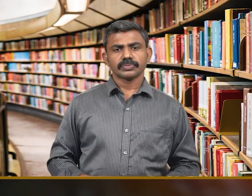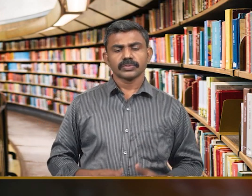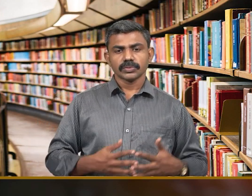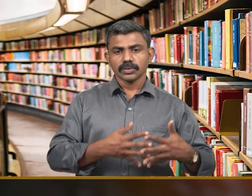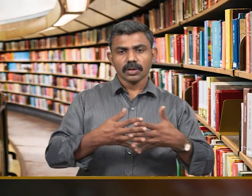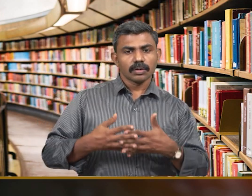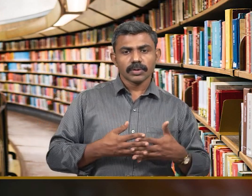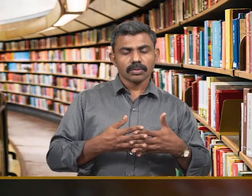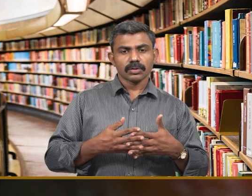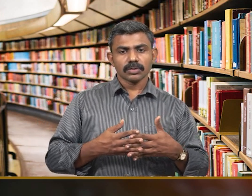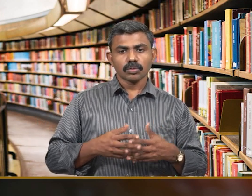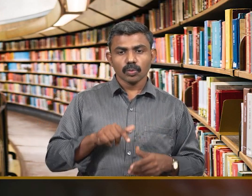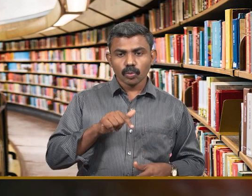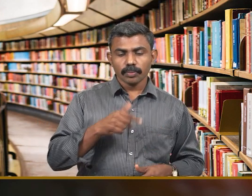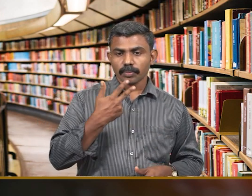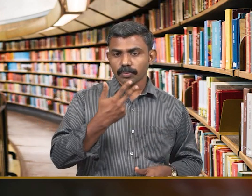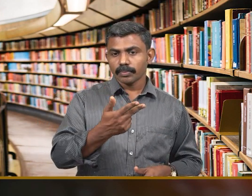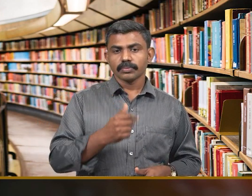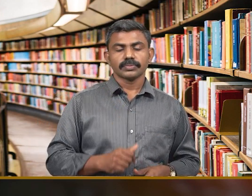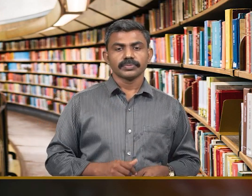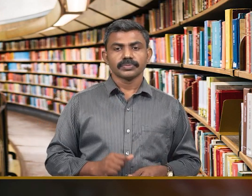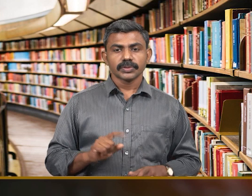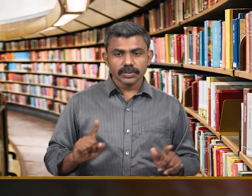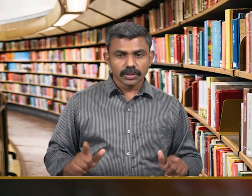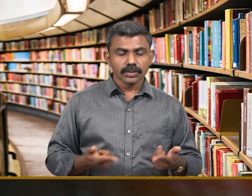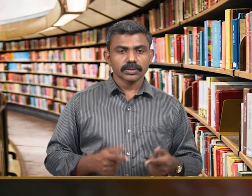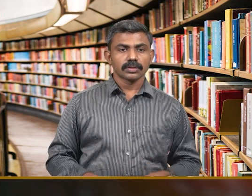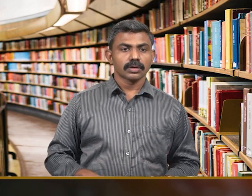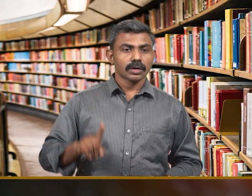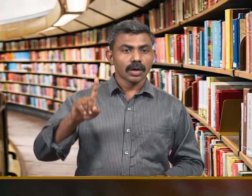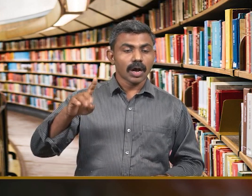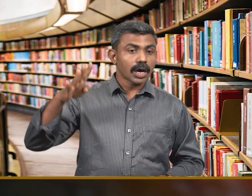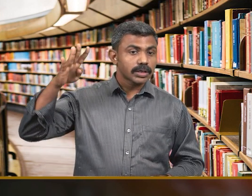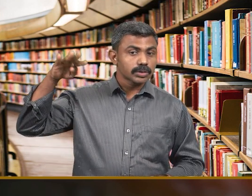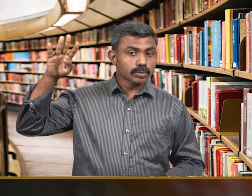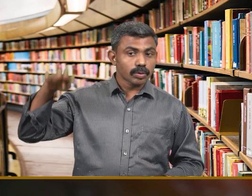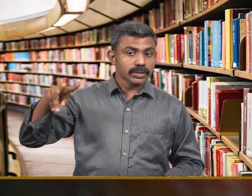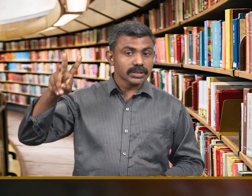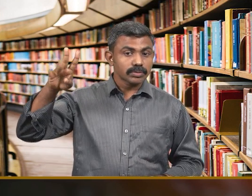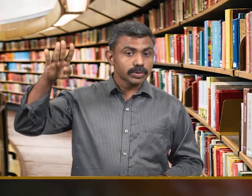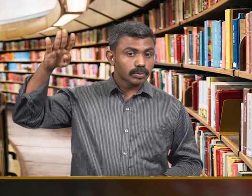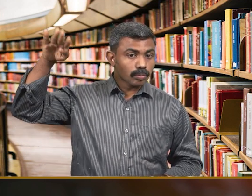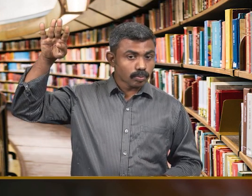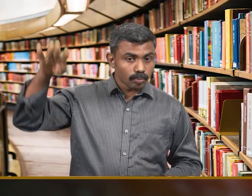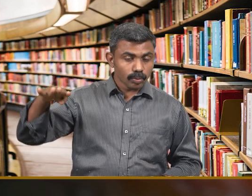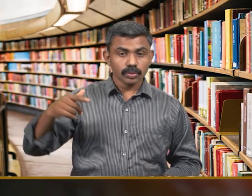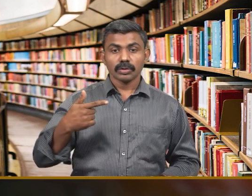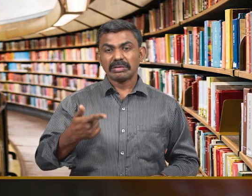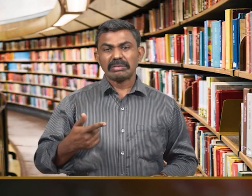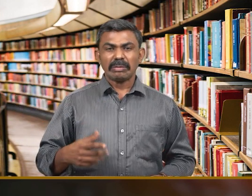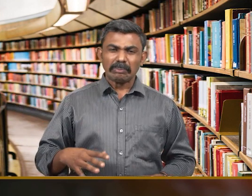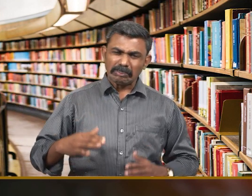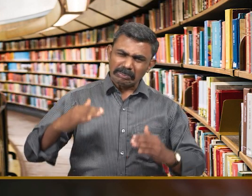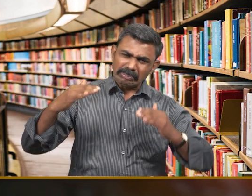அமெரிக்காவில் பாதித்தது. குறிப்பாக பார்த்தீங்கன்னா இது எப்போ ஸ்டார்ட் பண்ணுது அப்படின்னா 1929 அதாவது அமெரிக்காவில் ஒரு